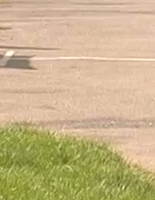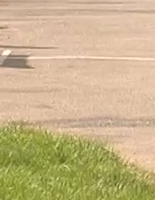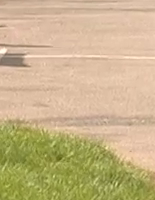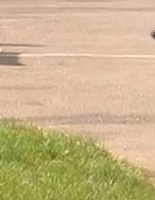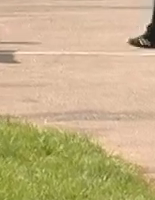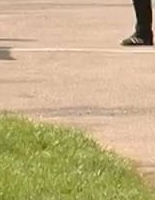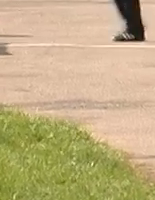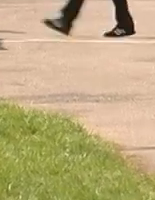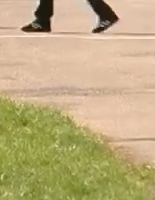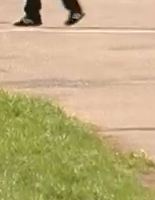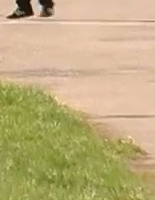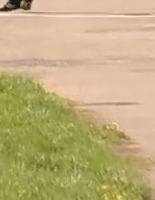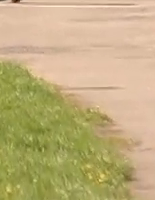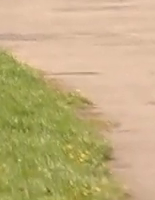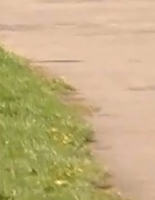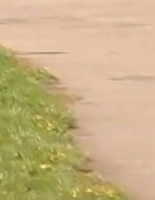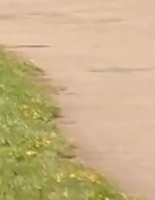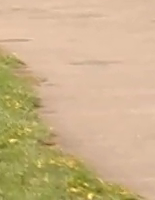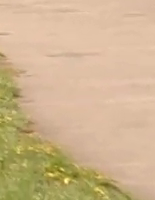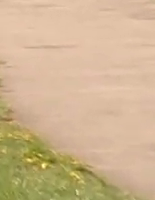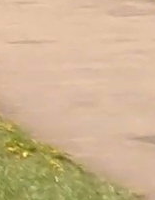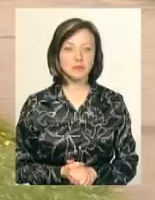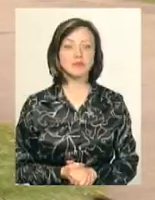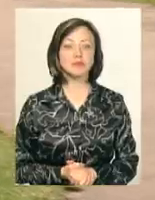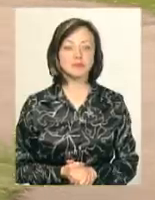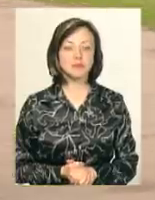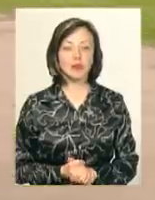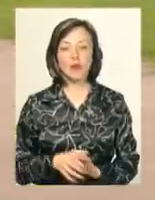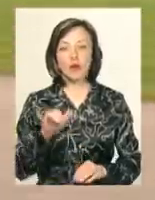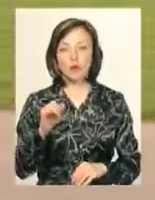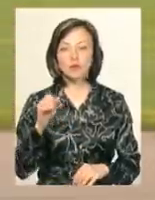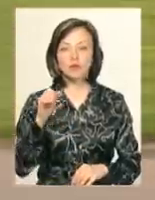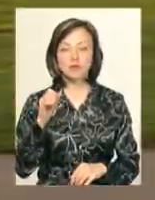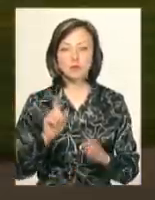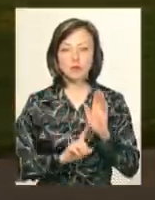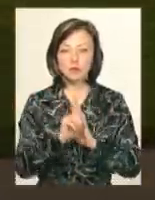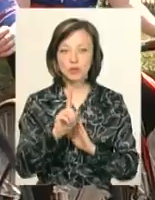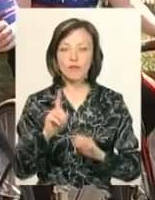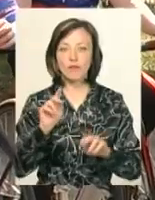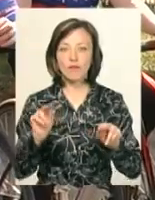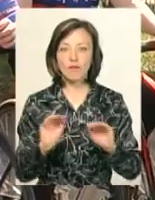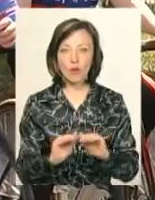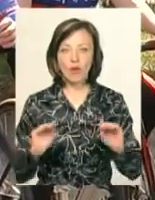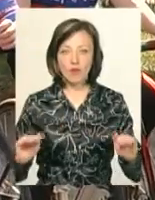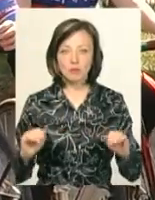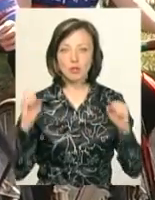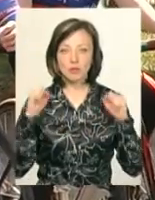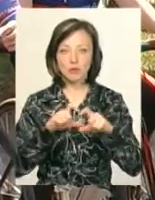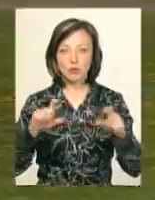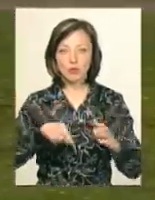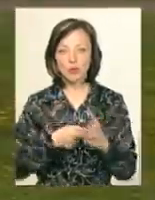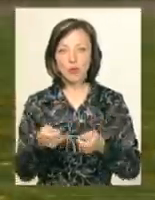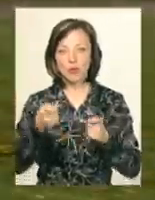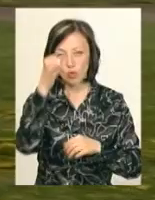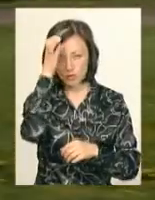спортсменів старшої вікової групи, яким 15-16 років. Першими стартують хмельничани, вихованці дитячо-юнацької спортивної школи міського управління освіти.